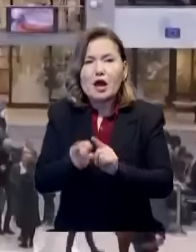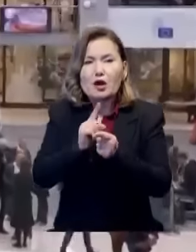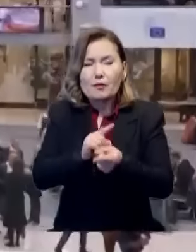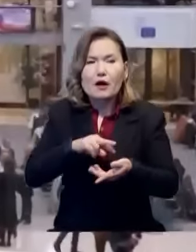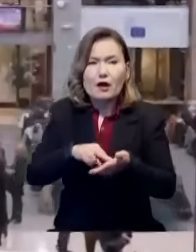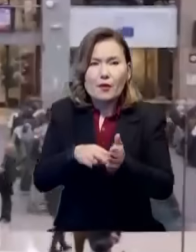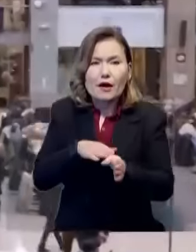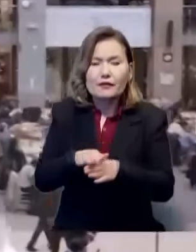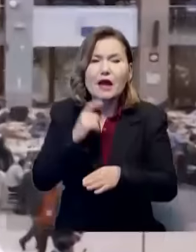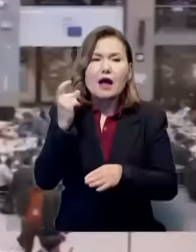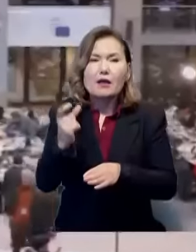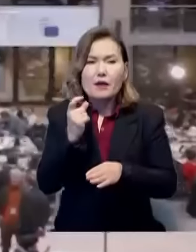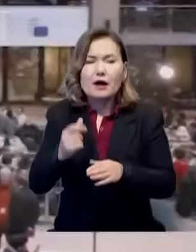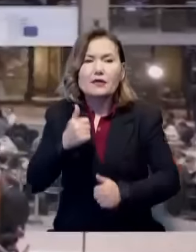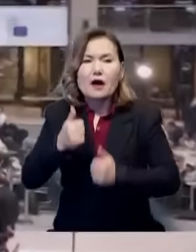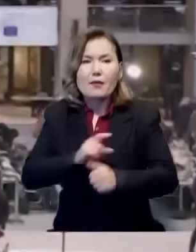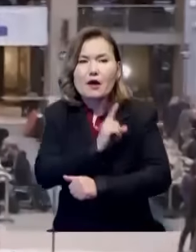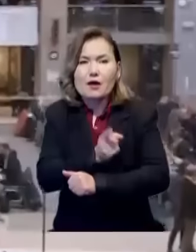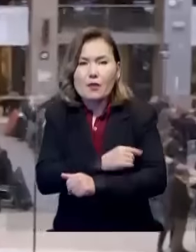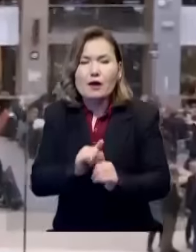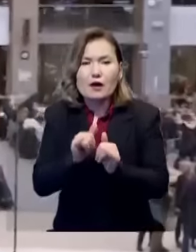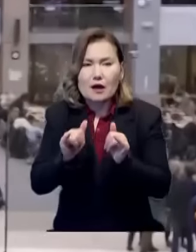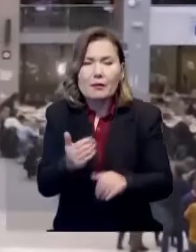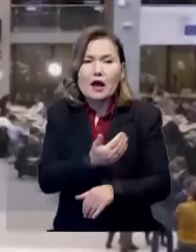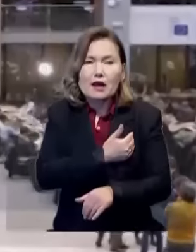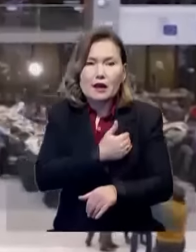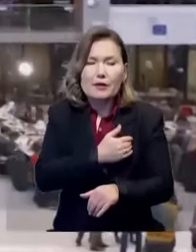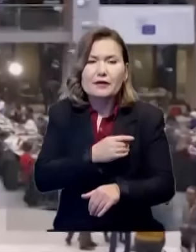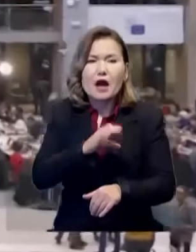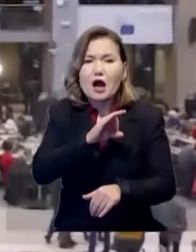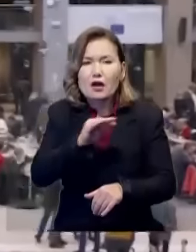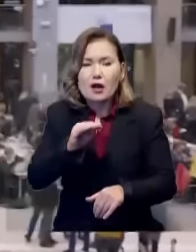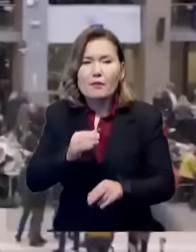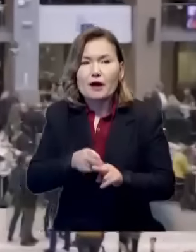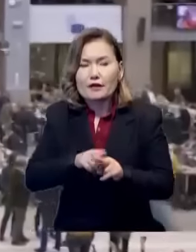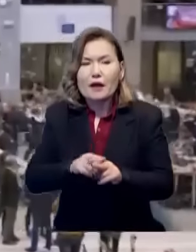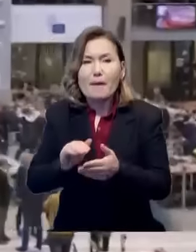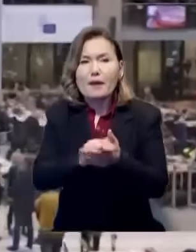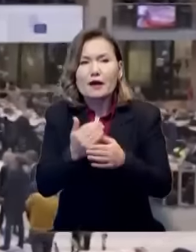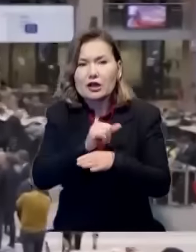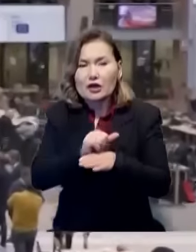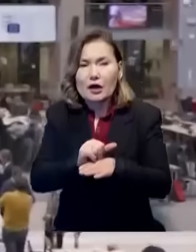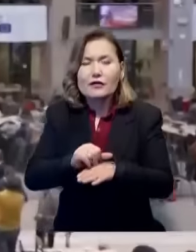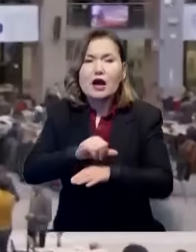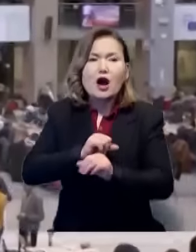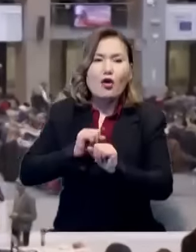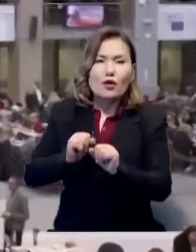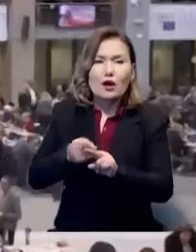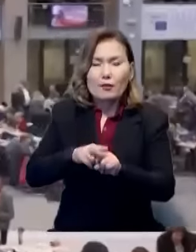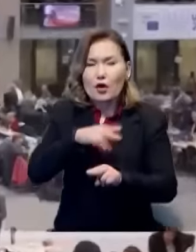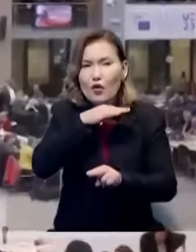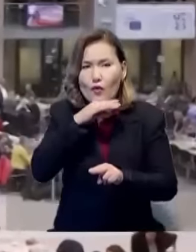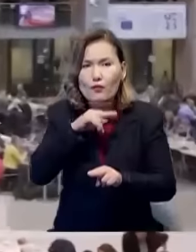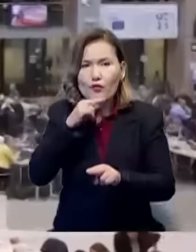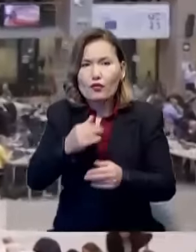реформалар жүргізіп, экономиканың бәсекеге қабілеттігін арттыруға ниетті. Ресми Брюссель бірлестіктің сыртқы шекараларын қорғауға да көп